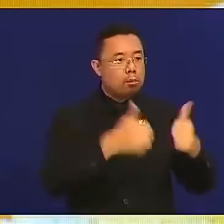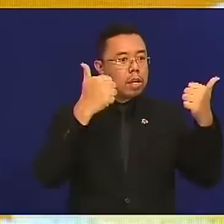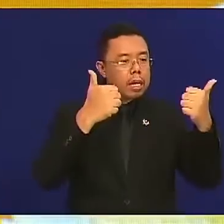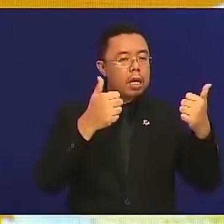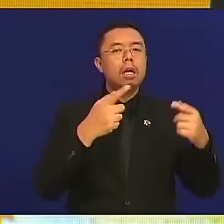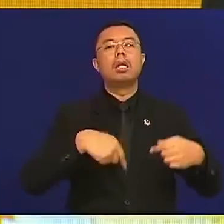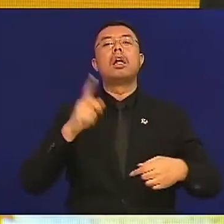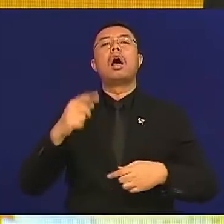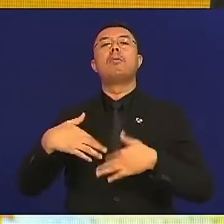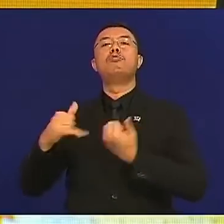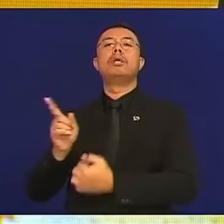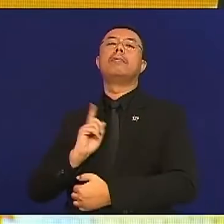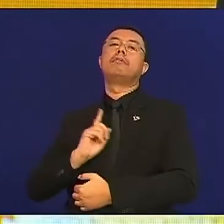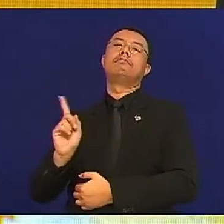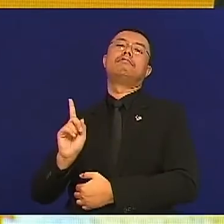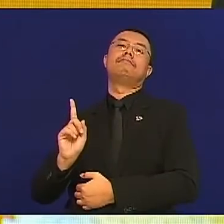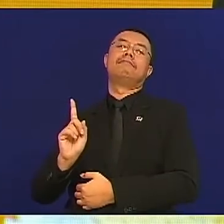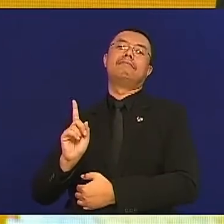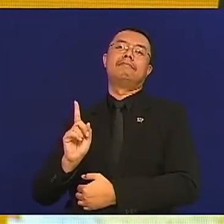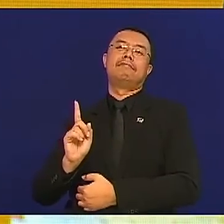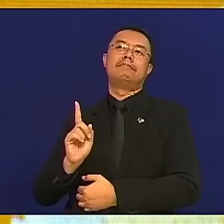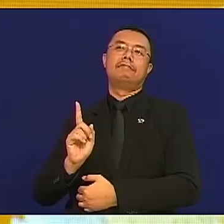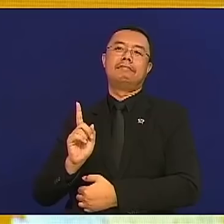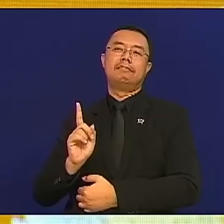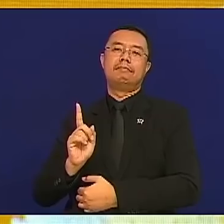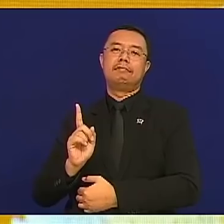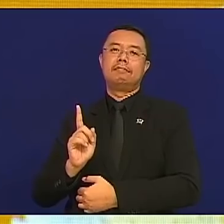harus mengalami pemulihan dulu.